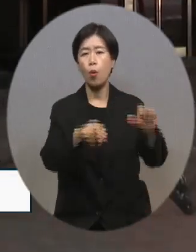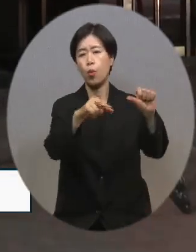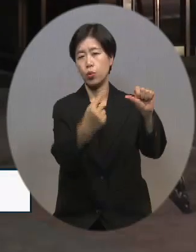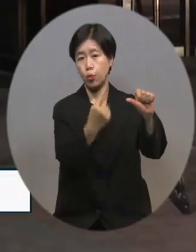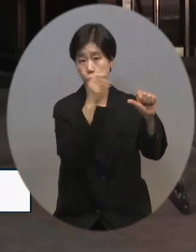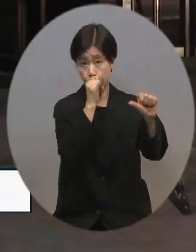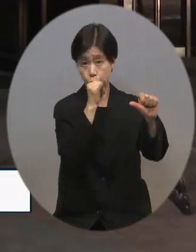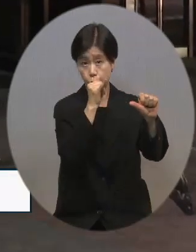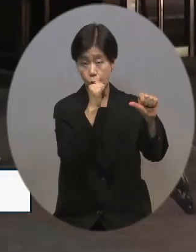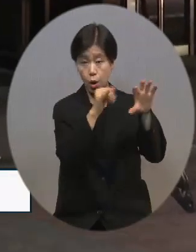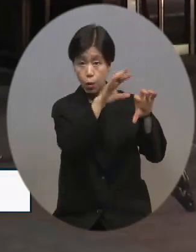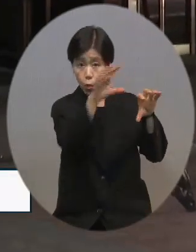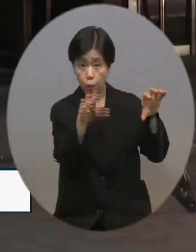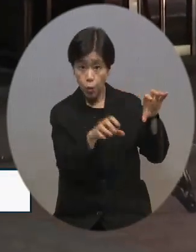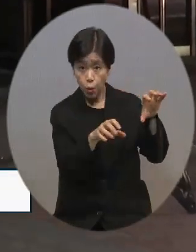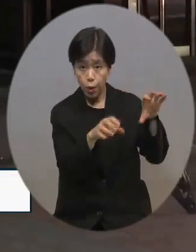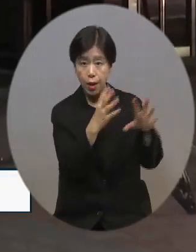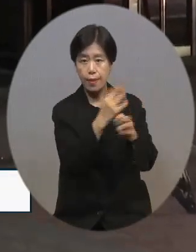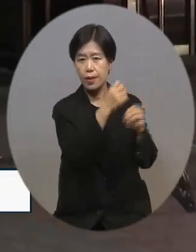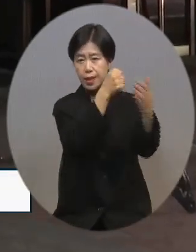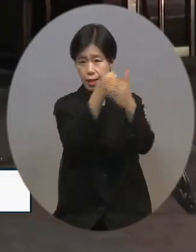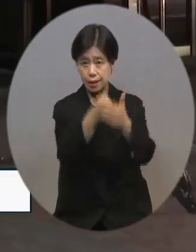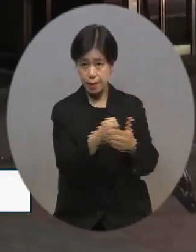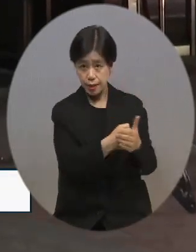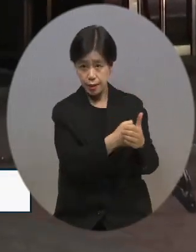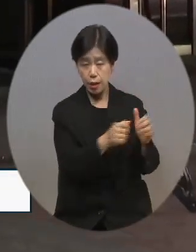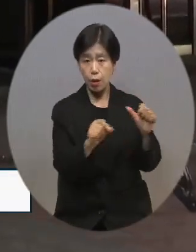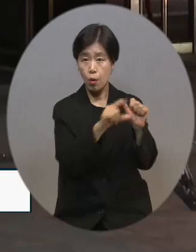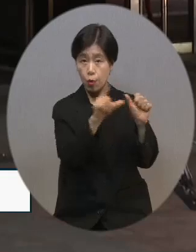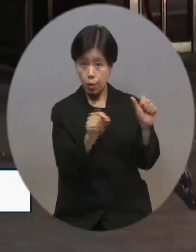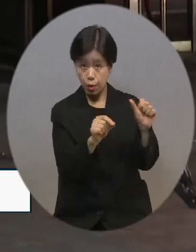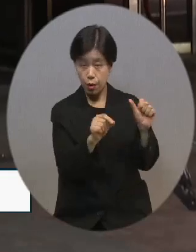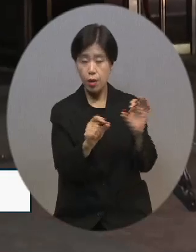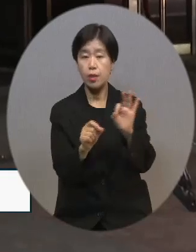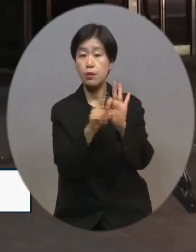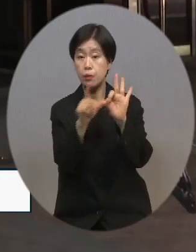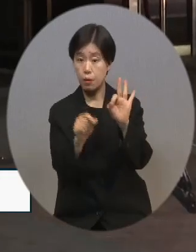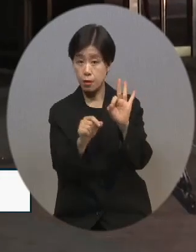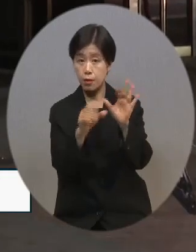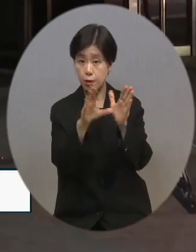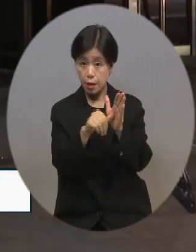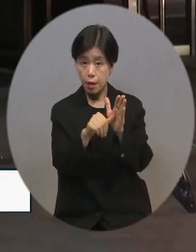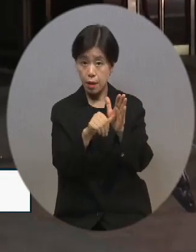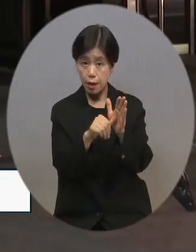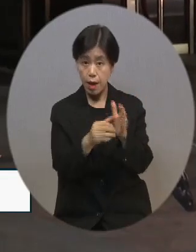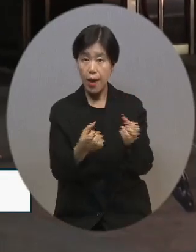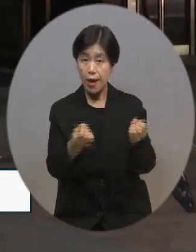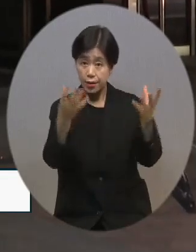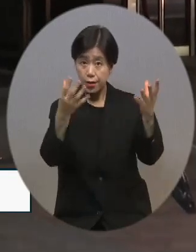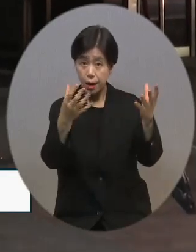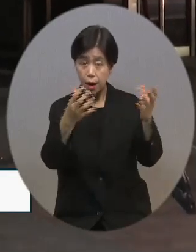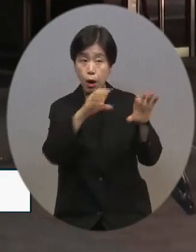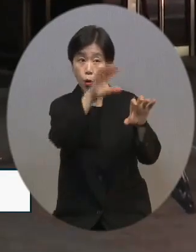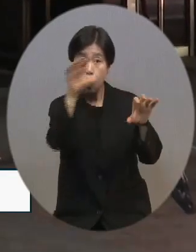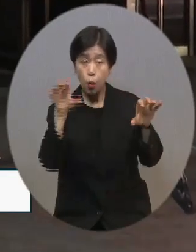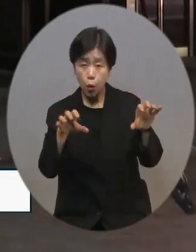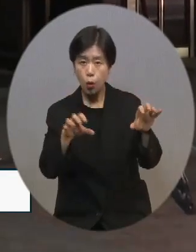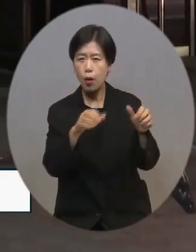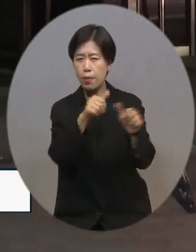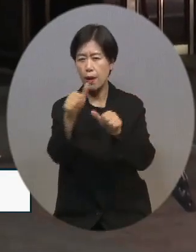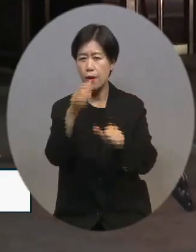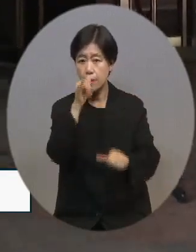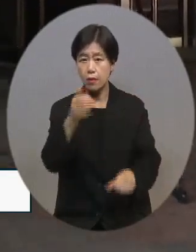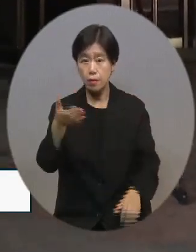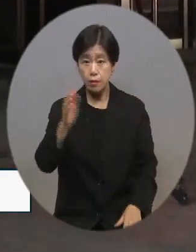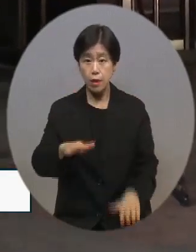있습니다. 도에서 날짜를 제정해갖고 주로 전 5월달 하고 10월달에 각자 행사를 도별로 했었습니다.